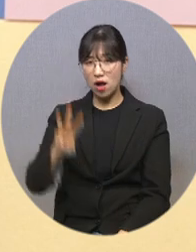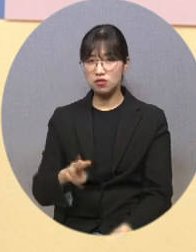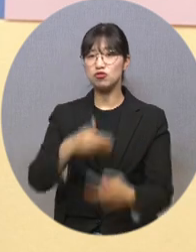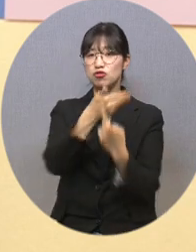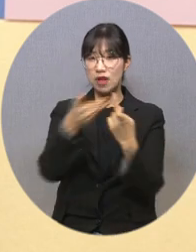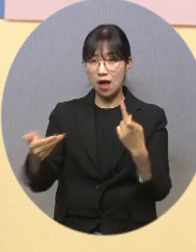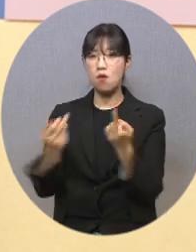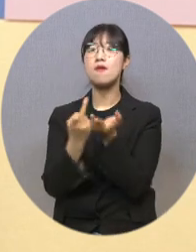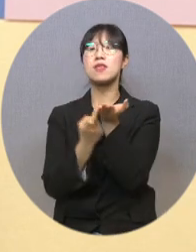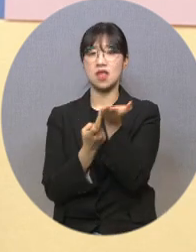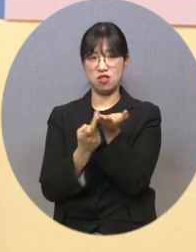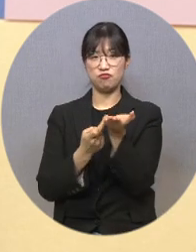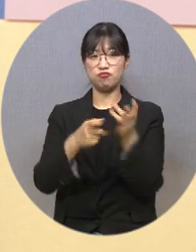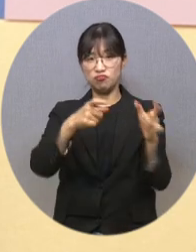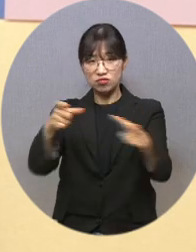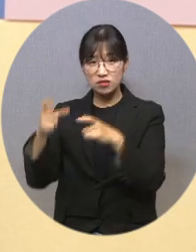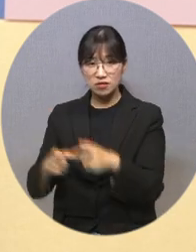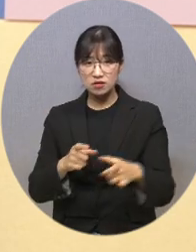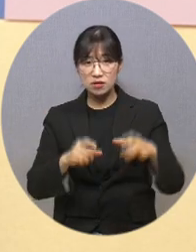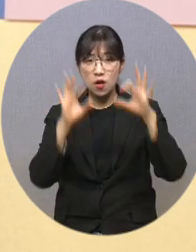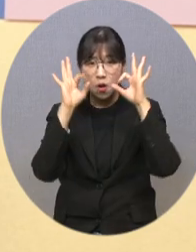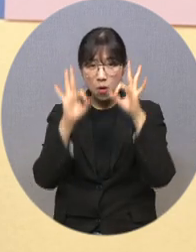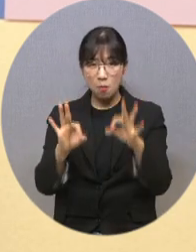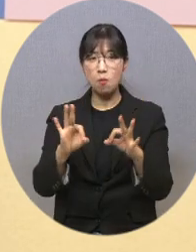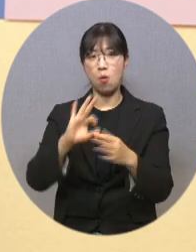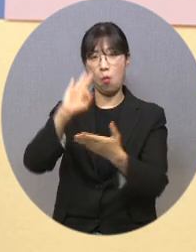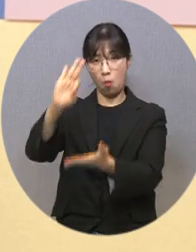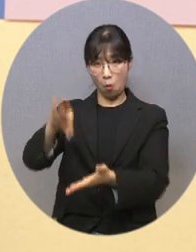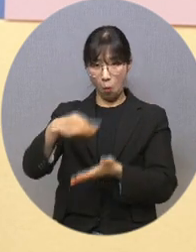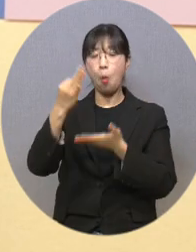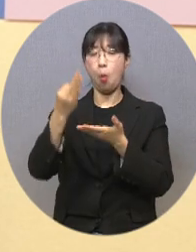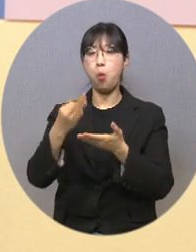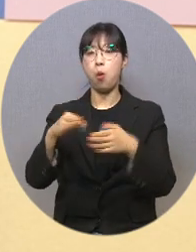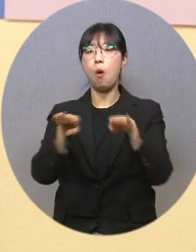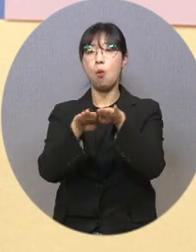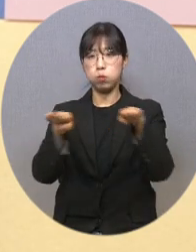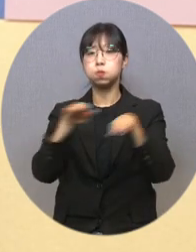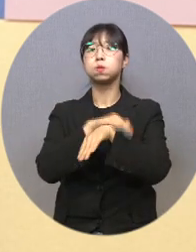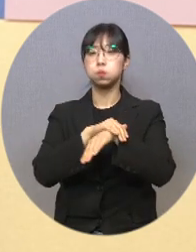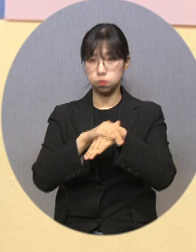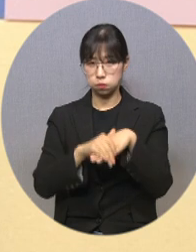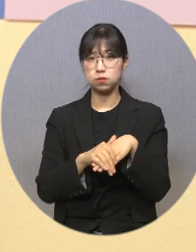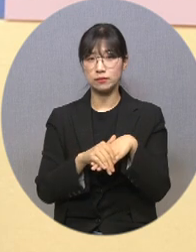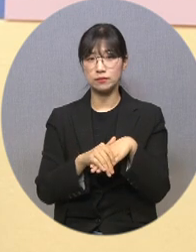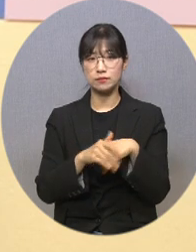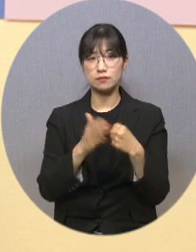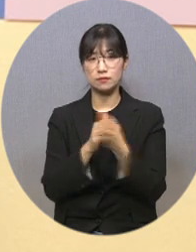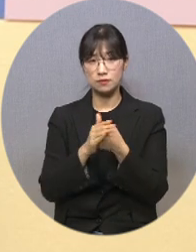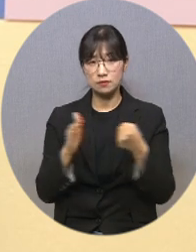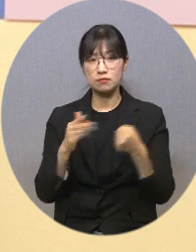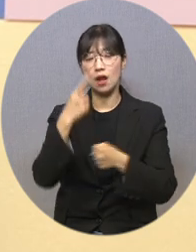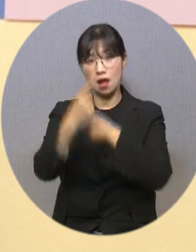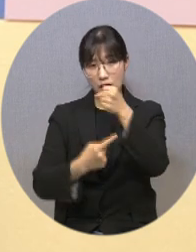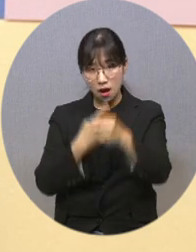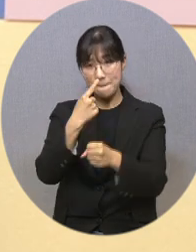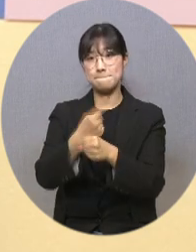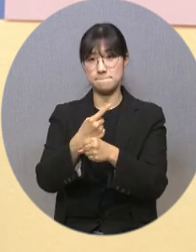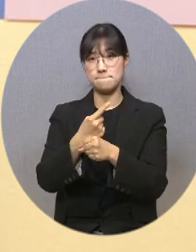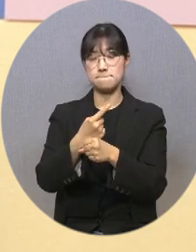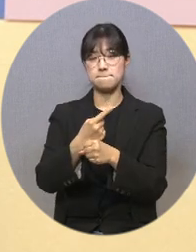강원, 제주 이런 곳은 호봉제에 준하는 임금 체계를 갖추고 있어요. 그래서 해마다